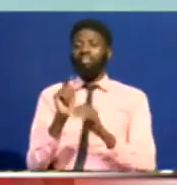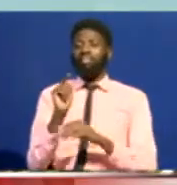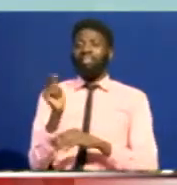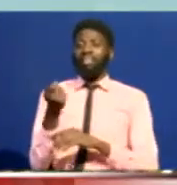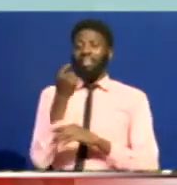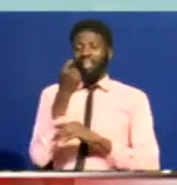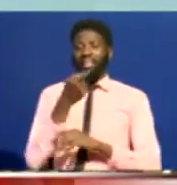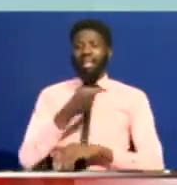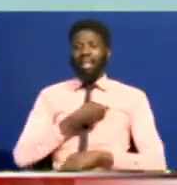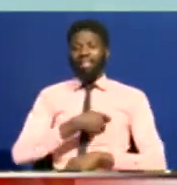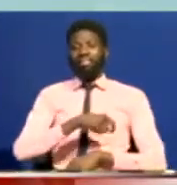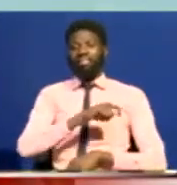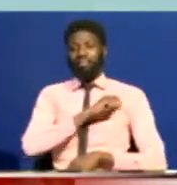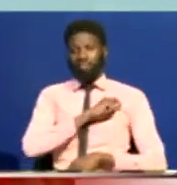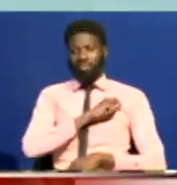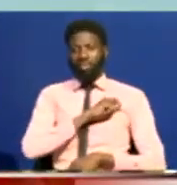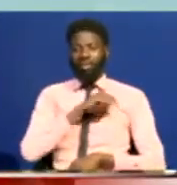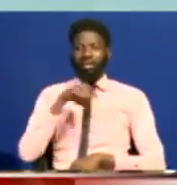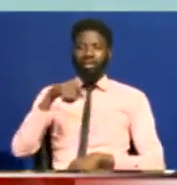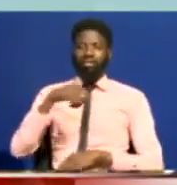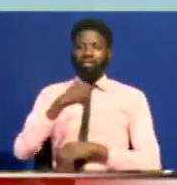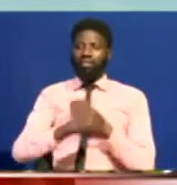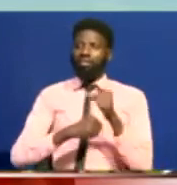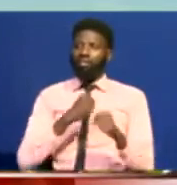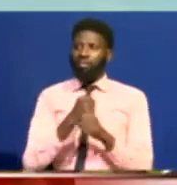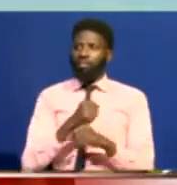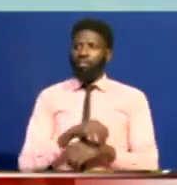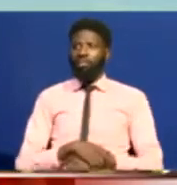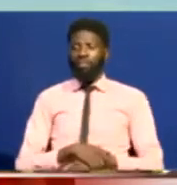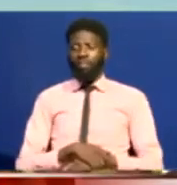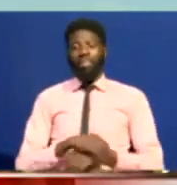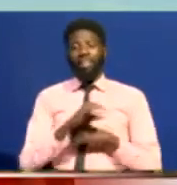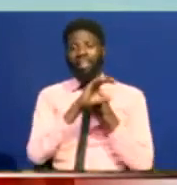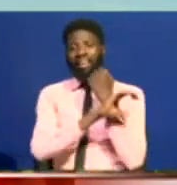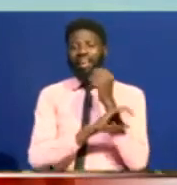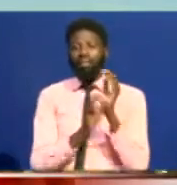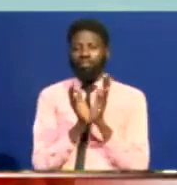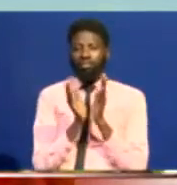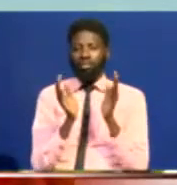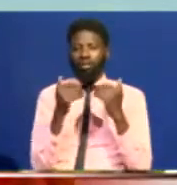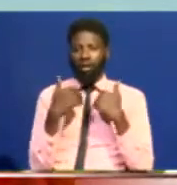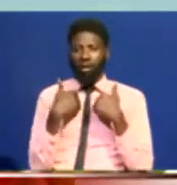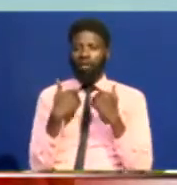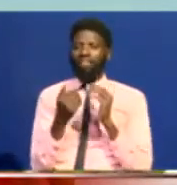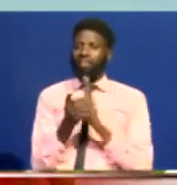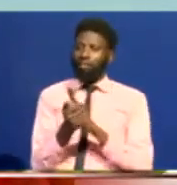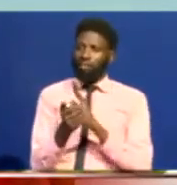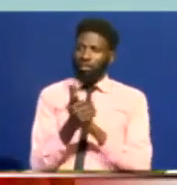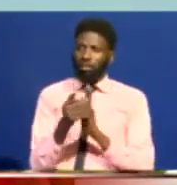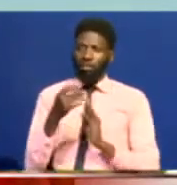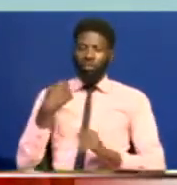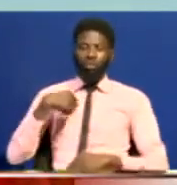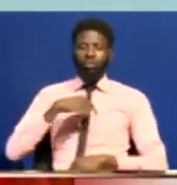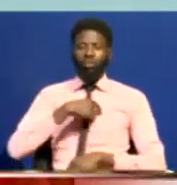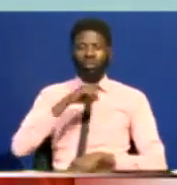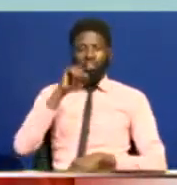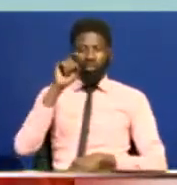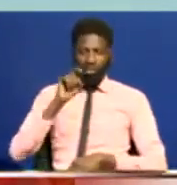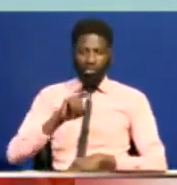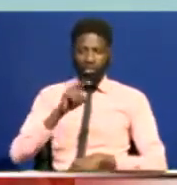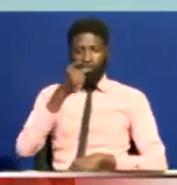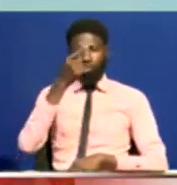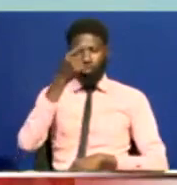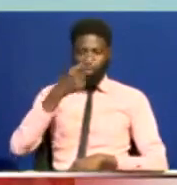country is replete with talents and all we need is the right pipeline, the right conveyor belt to pick up